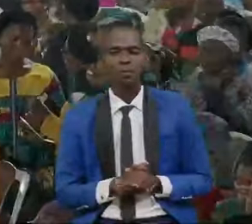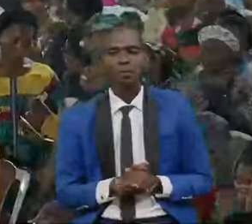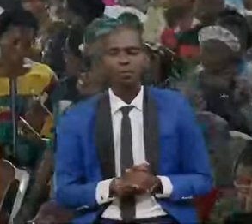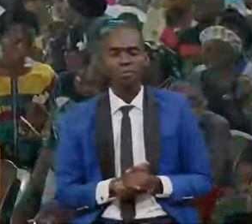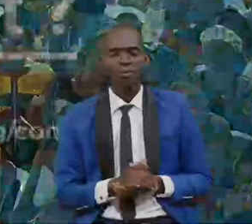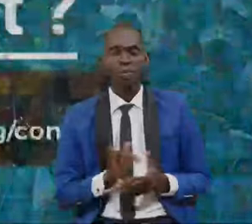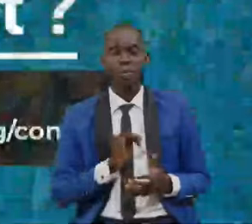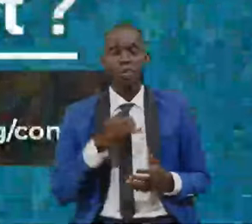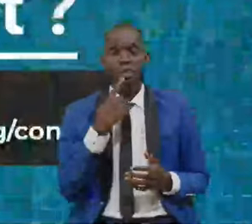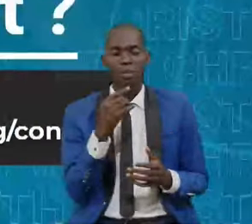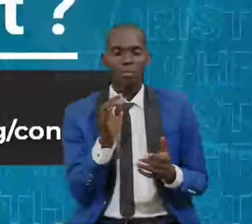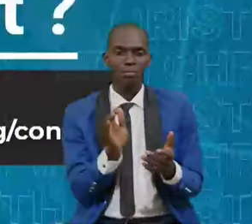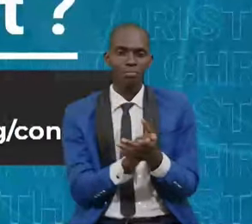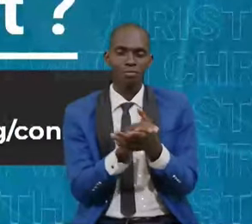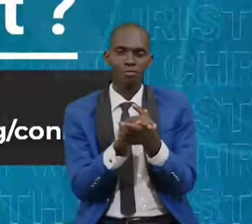Félicitations